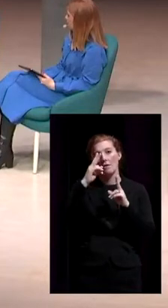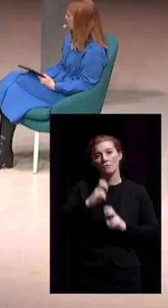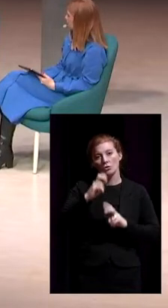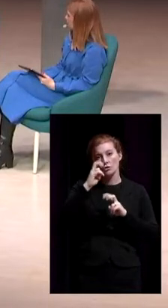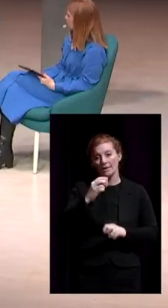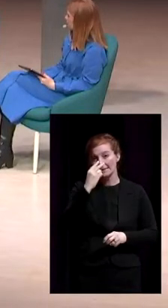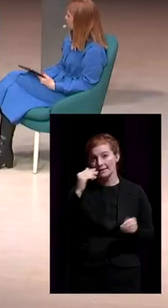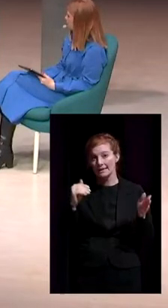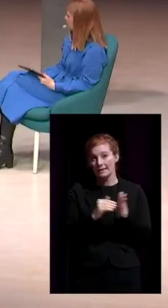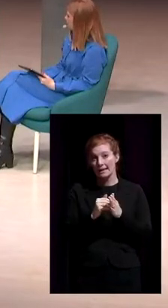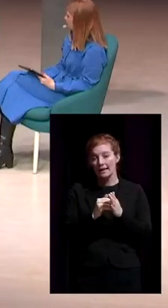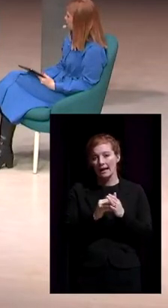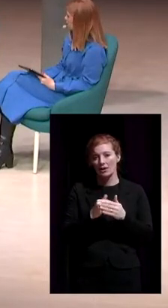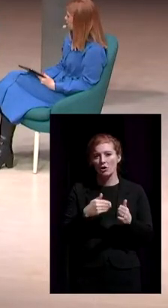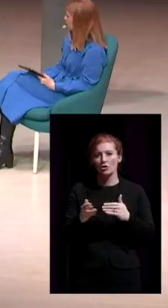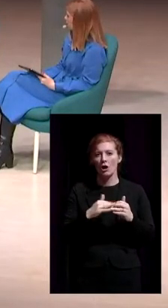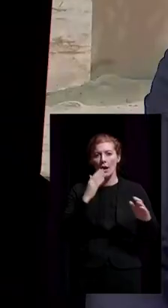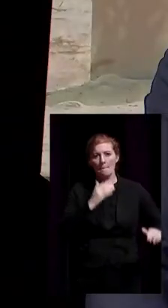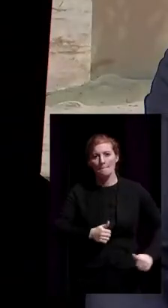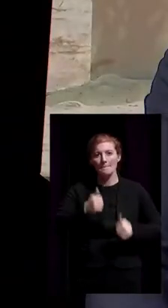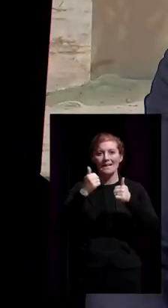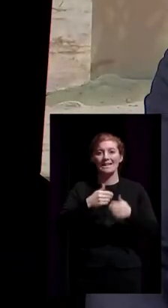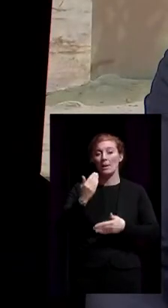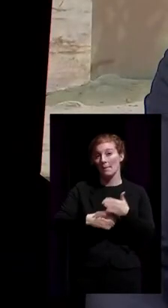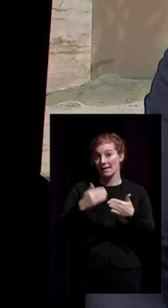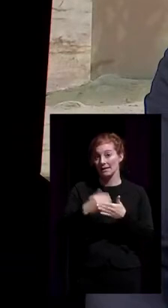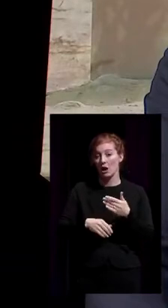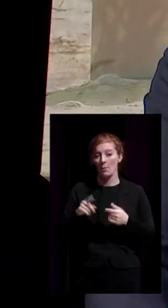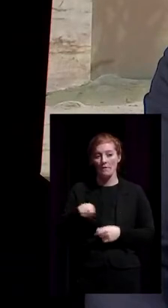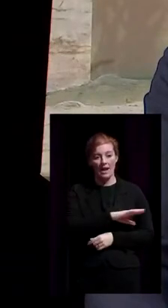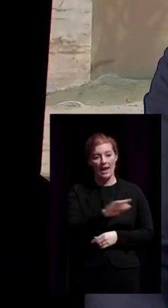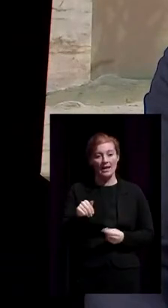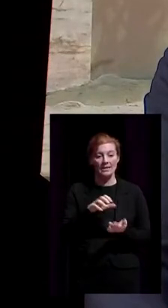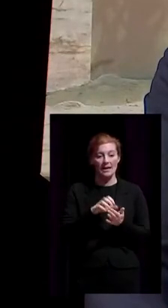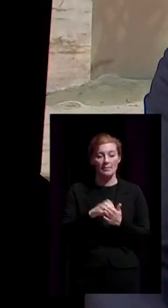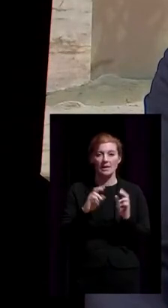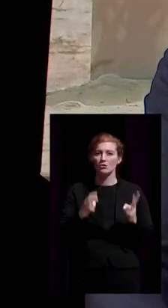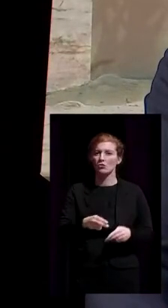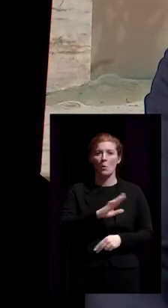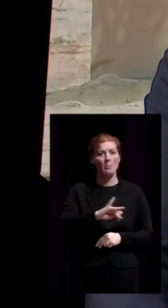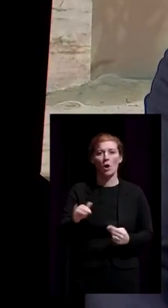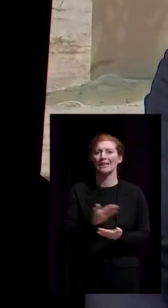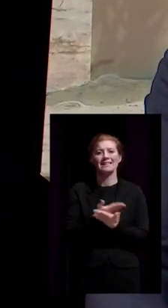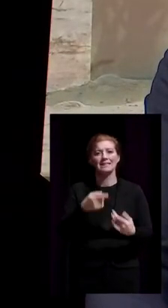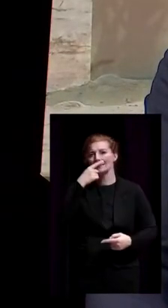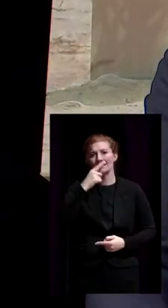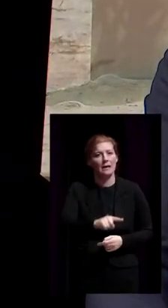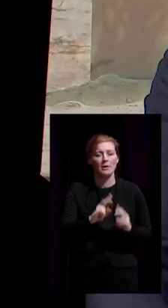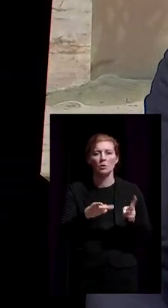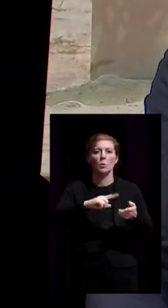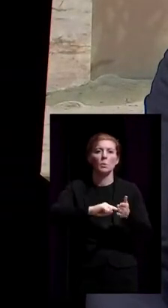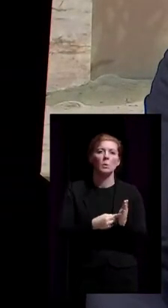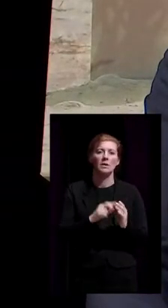en bättre beredskap i hela samhället så att barn inte drabbas så lätt nästa gång det kommer en kris?